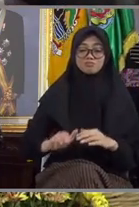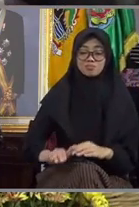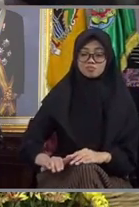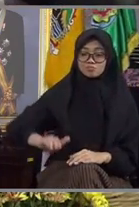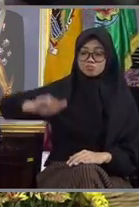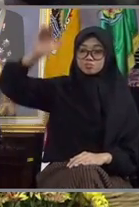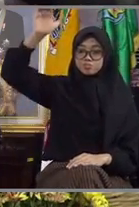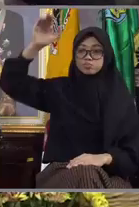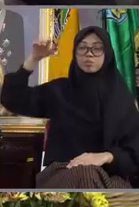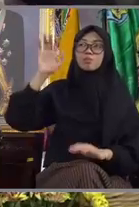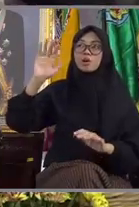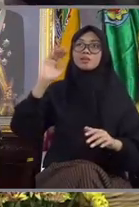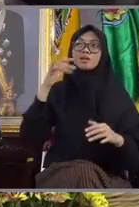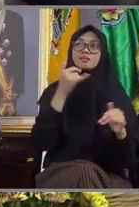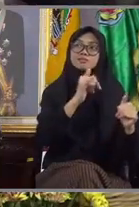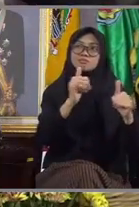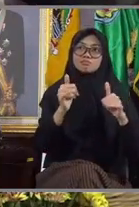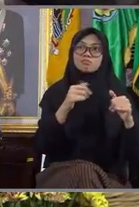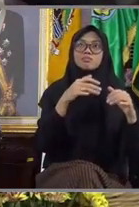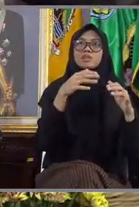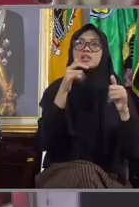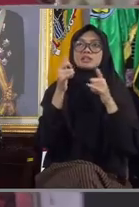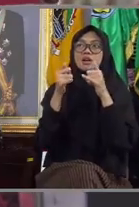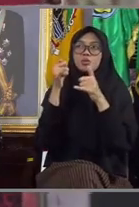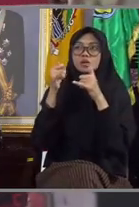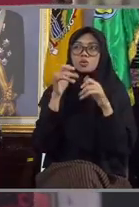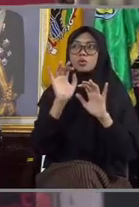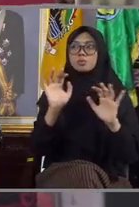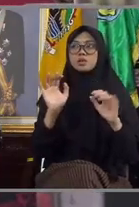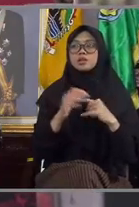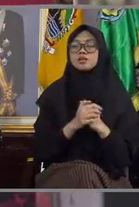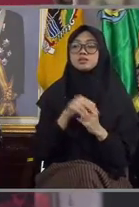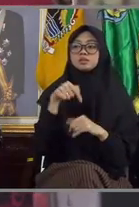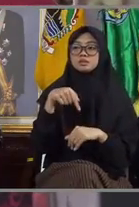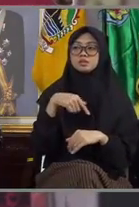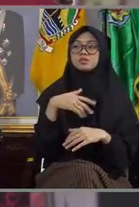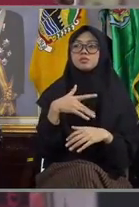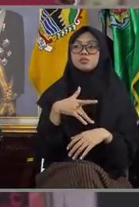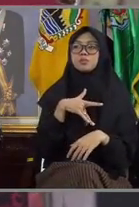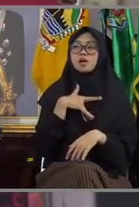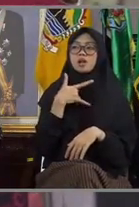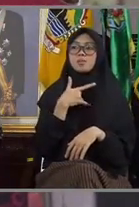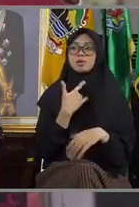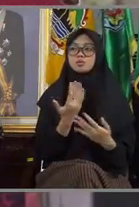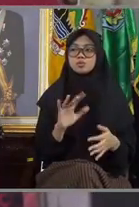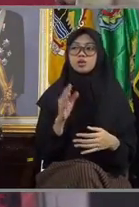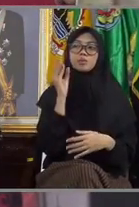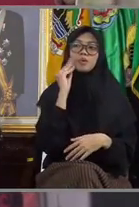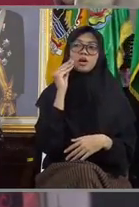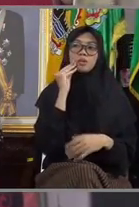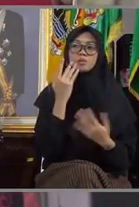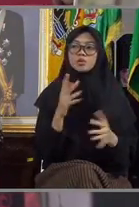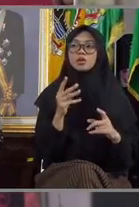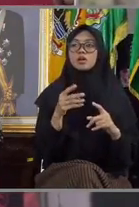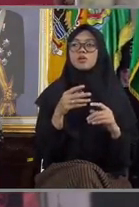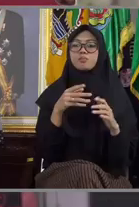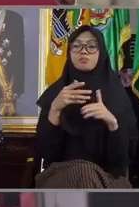Dari observasi dan penelitian yang saya jalani, program Bela BKB